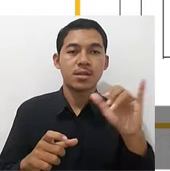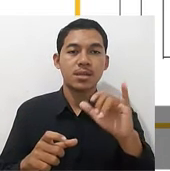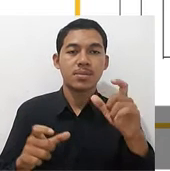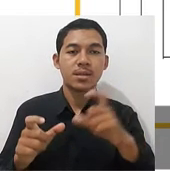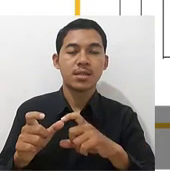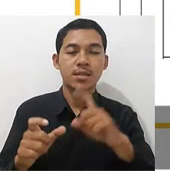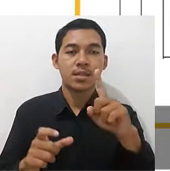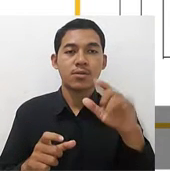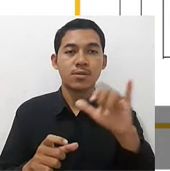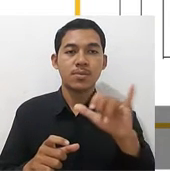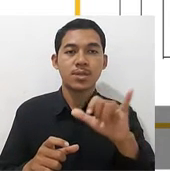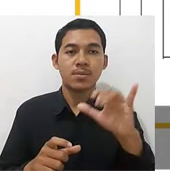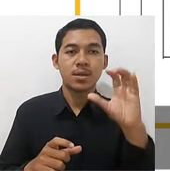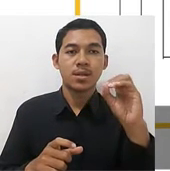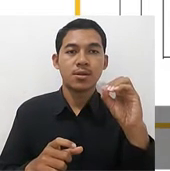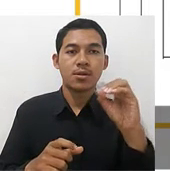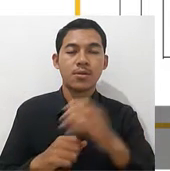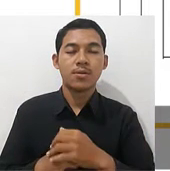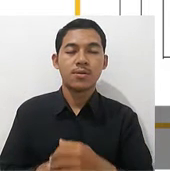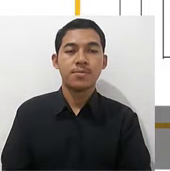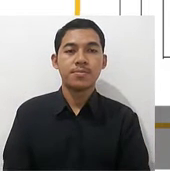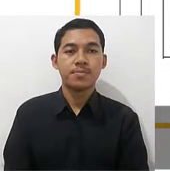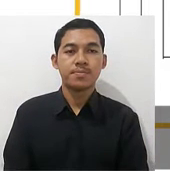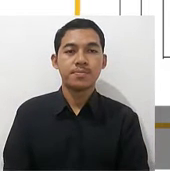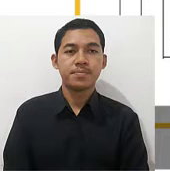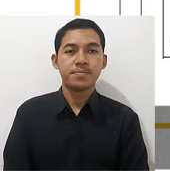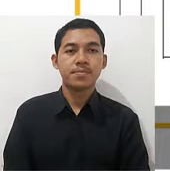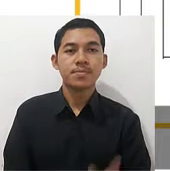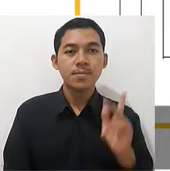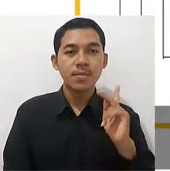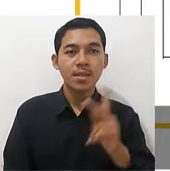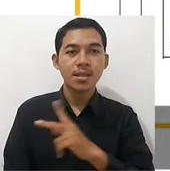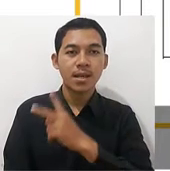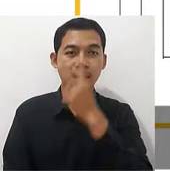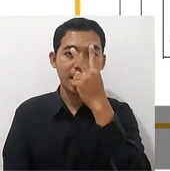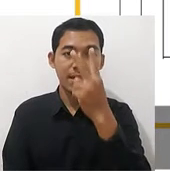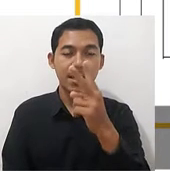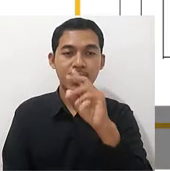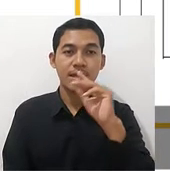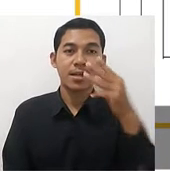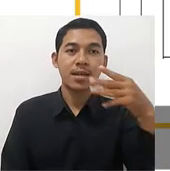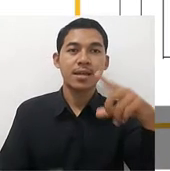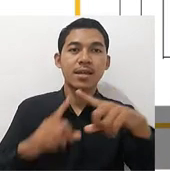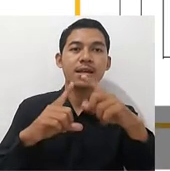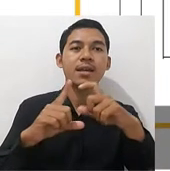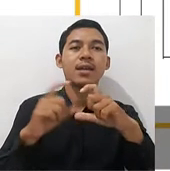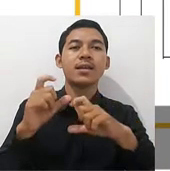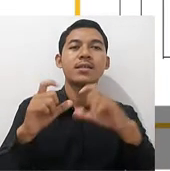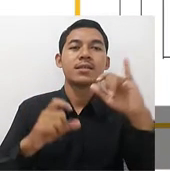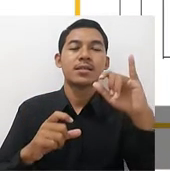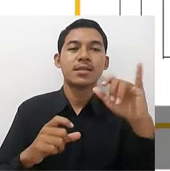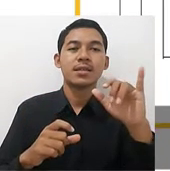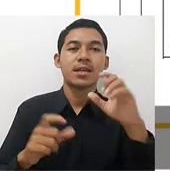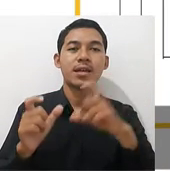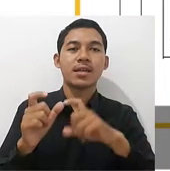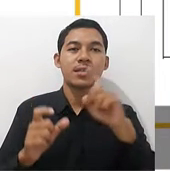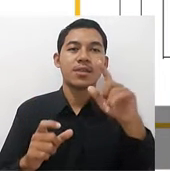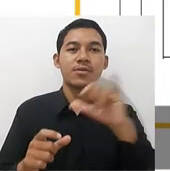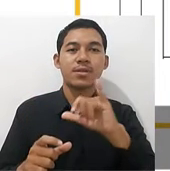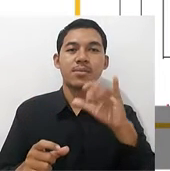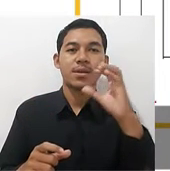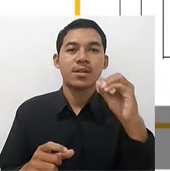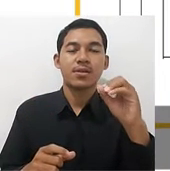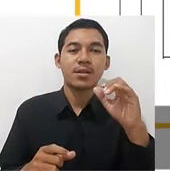sama-sama 0 misalkan gitu tuh. Oke. Kita lihat reaksinya gitu tuh. Kalau S1 sama S0 kita berikan